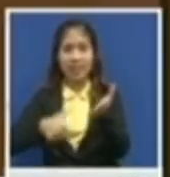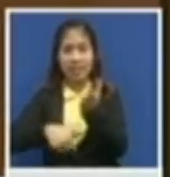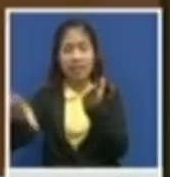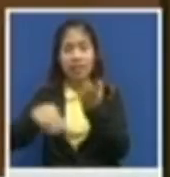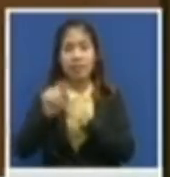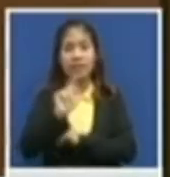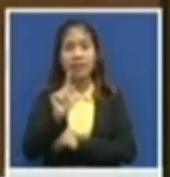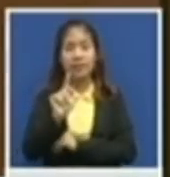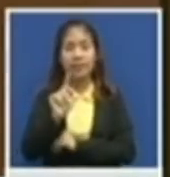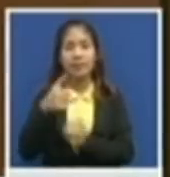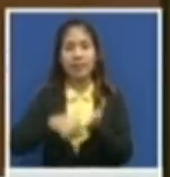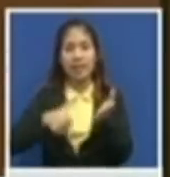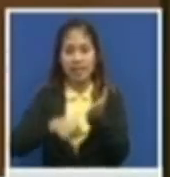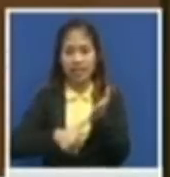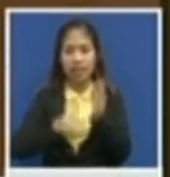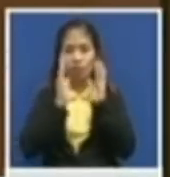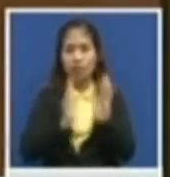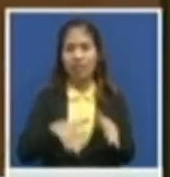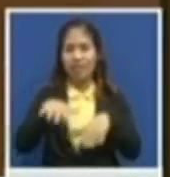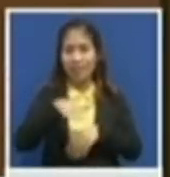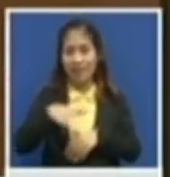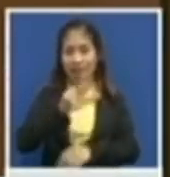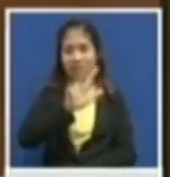ไหนภาษีรายได้บุคคลธรรมดาสุทธิ